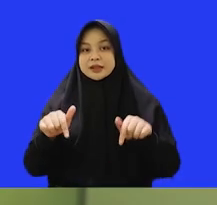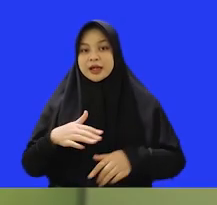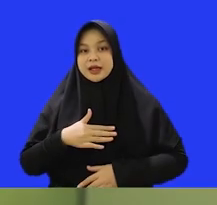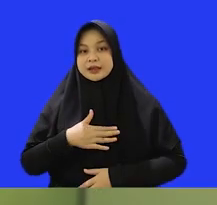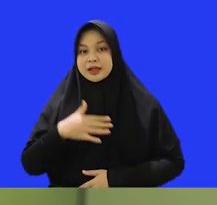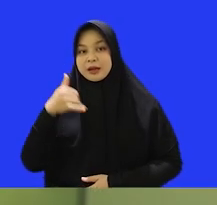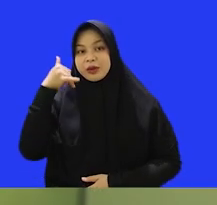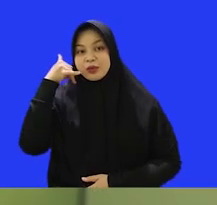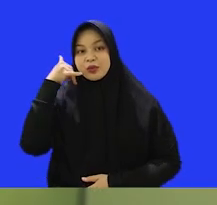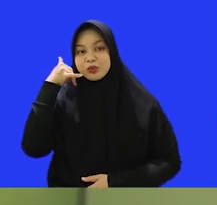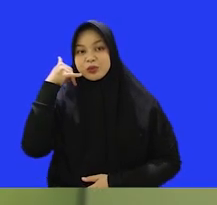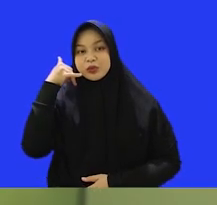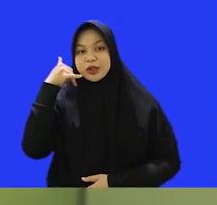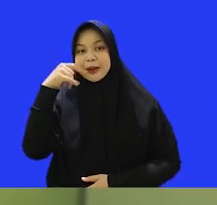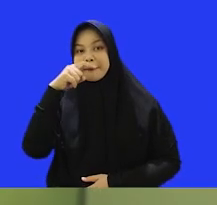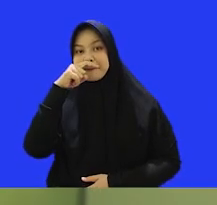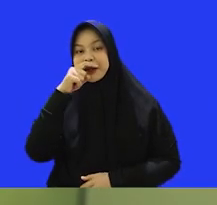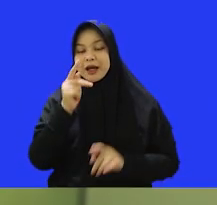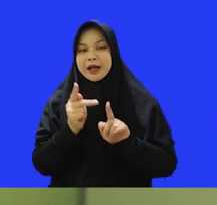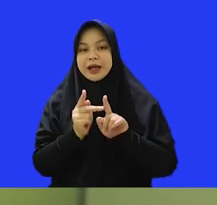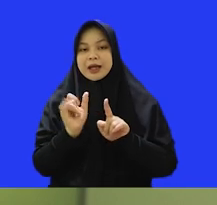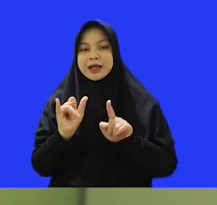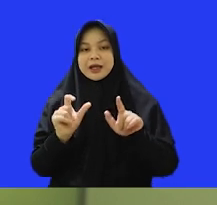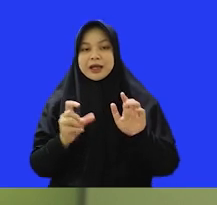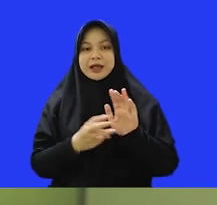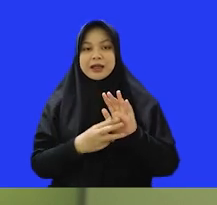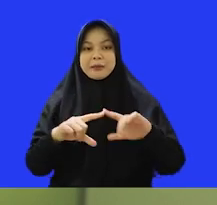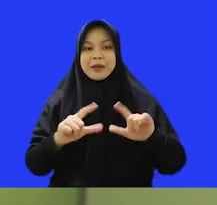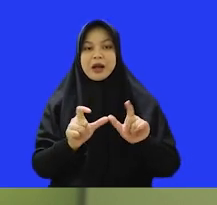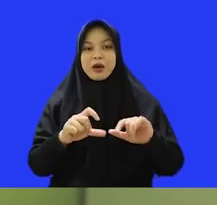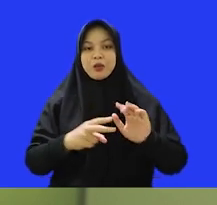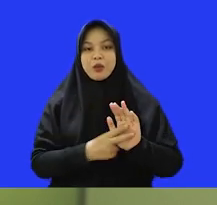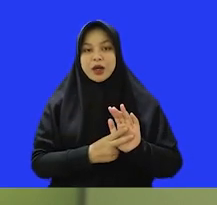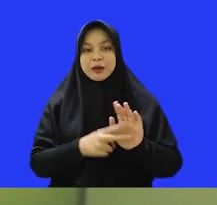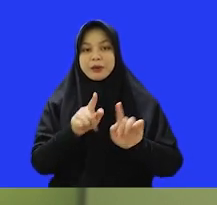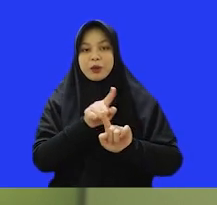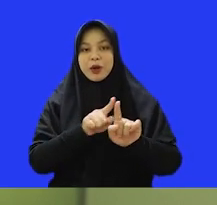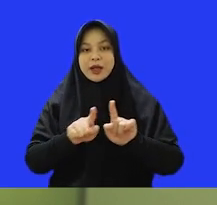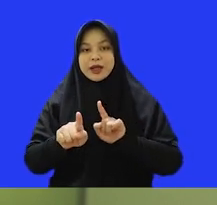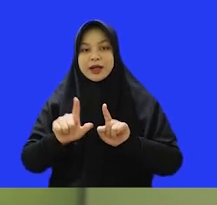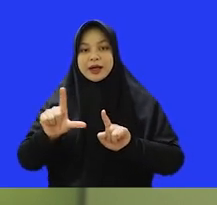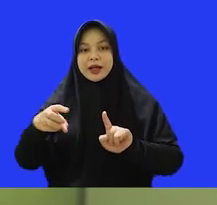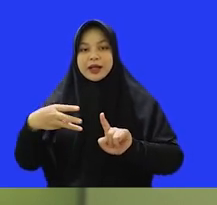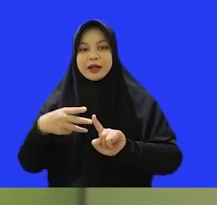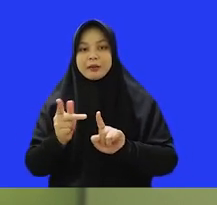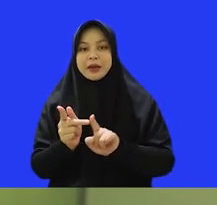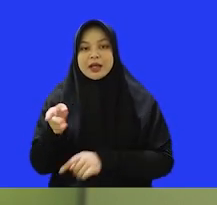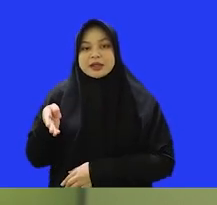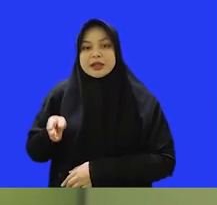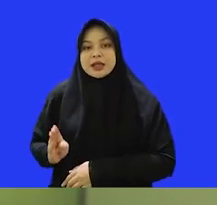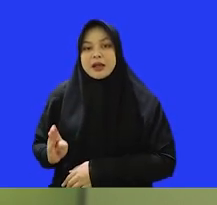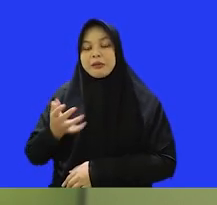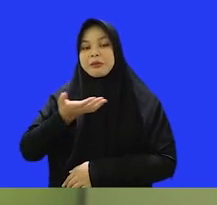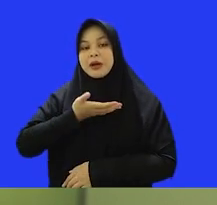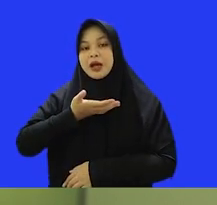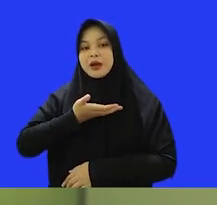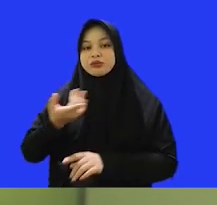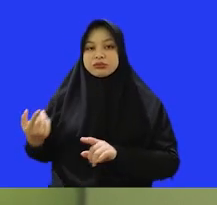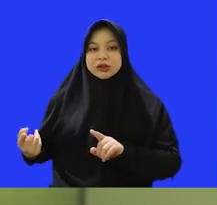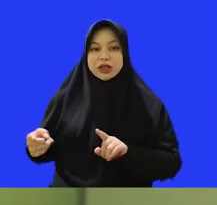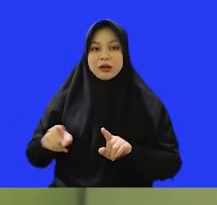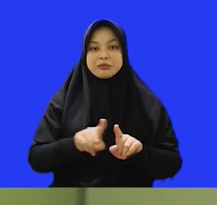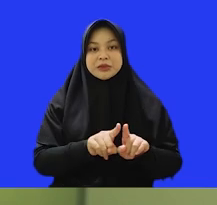Saat ini saya menghubungi Mas Himawan, perwakilan dari LBH Sigap, untuk